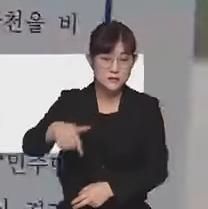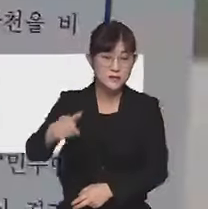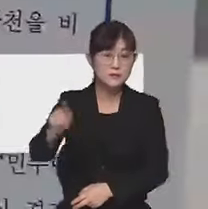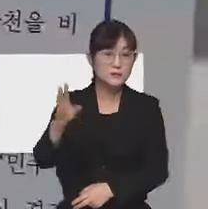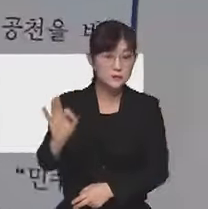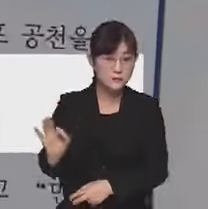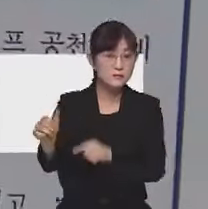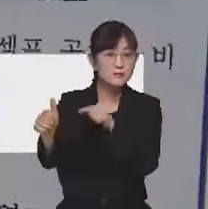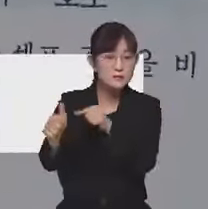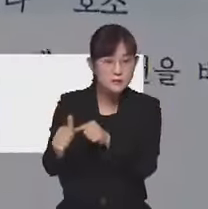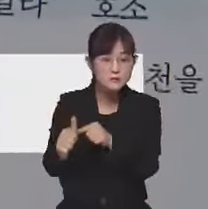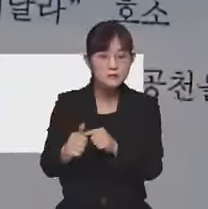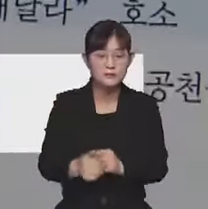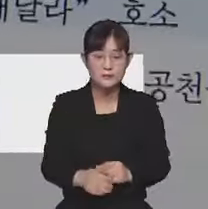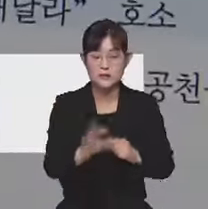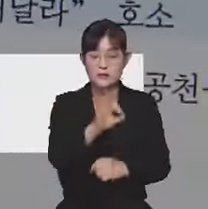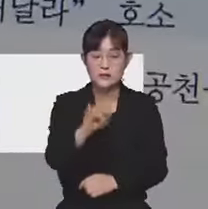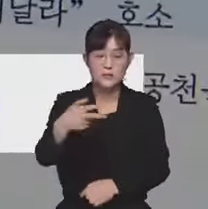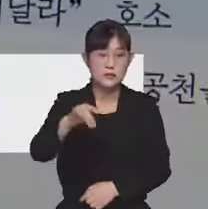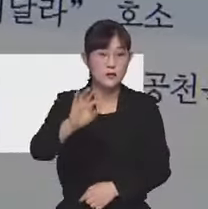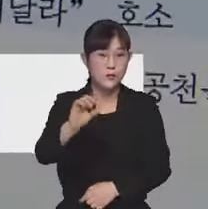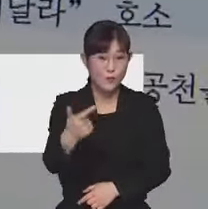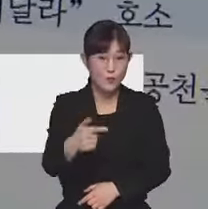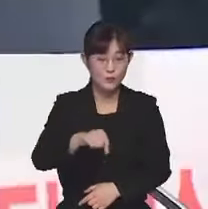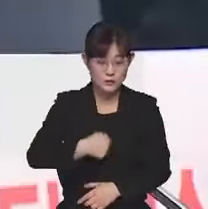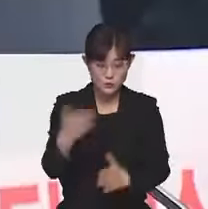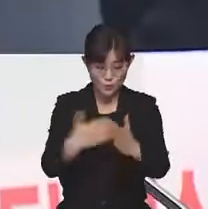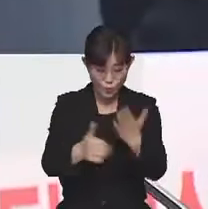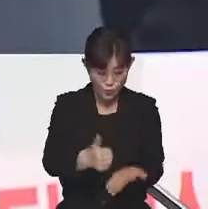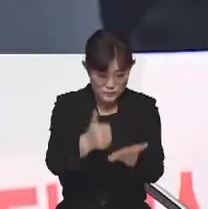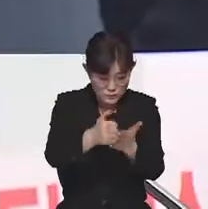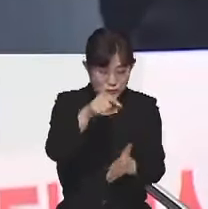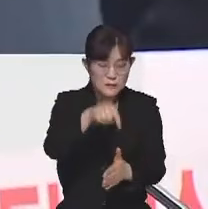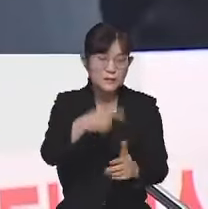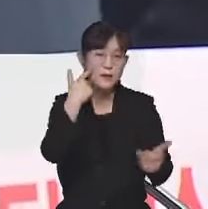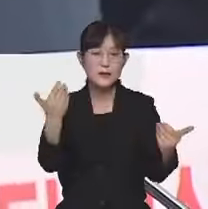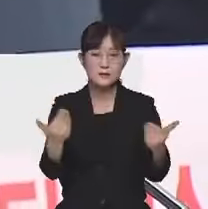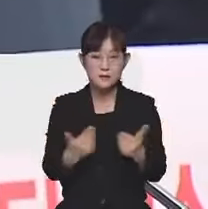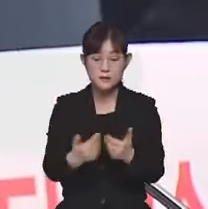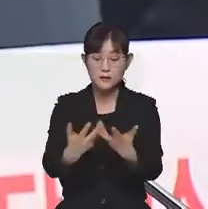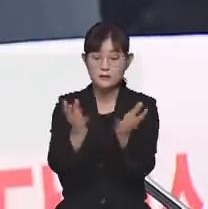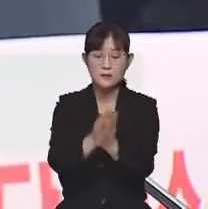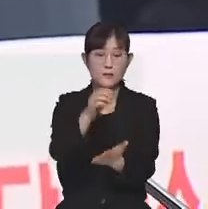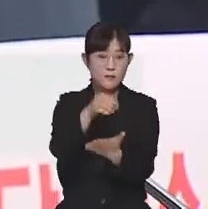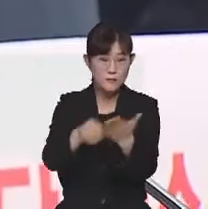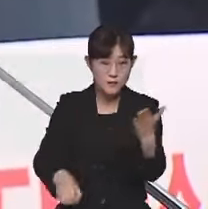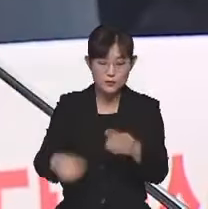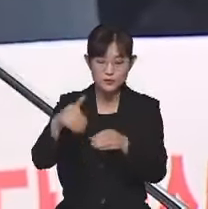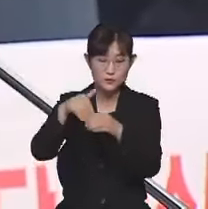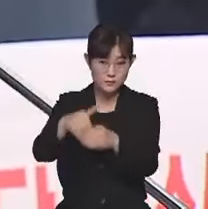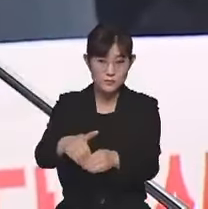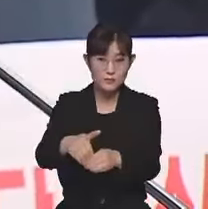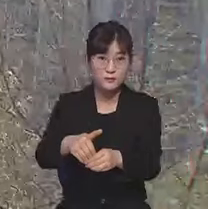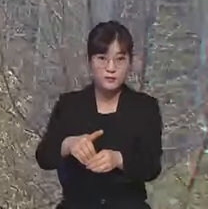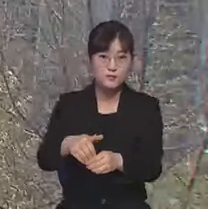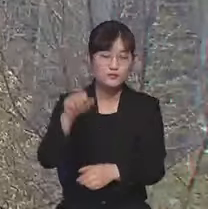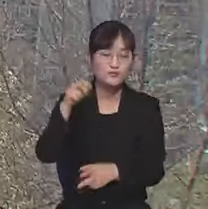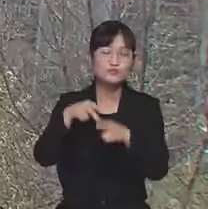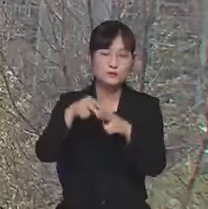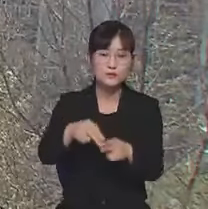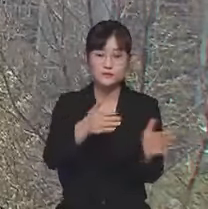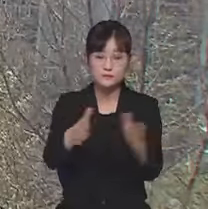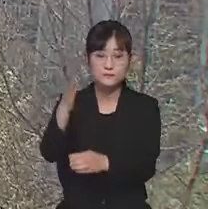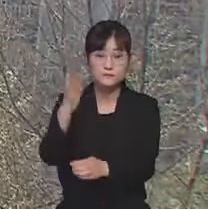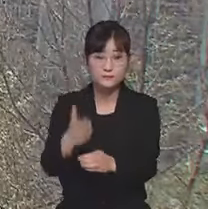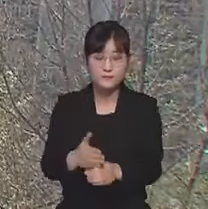군수도 현역인 이계호 의원의 단수공천에 반발하며 탈당해 본선 준비에 나섰습니다.